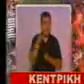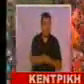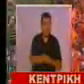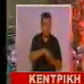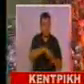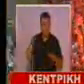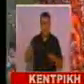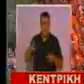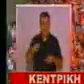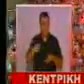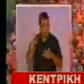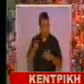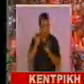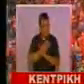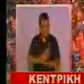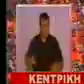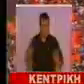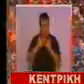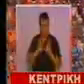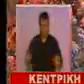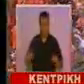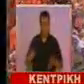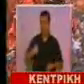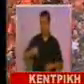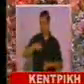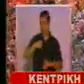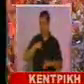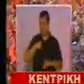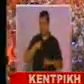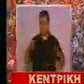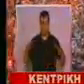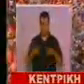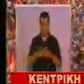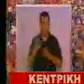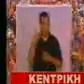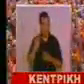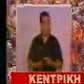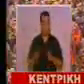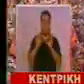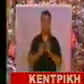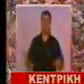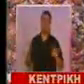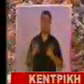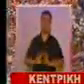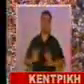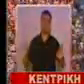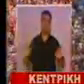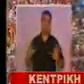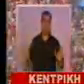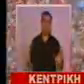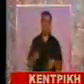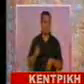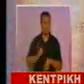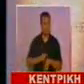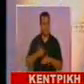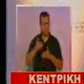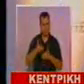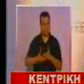κόμμα είμαστε αρκετά προετοιμασμένοι. Και κάθε ώρα που περνάει